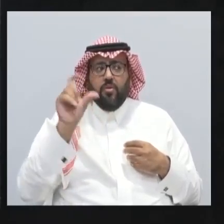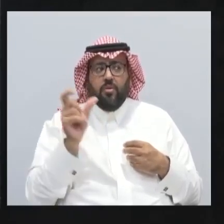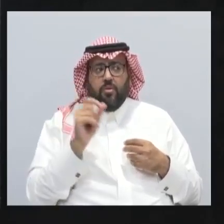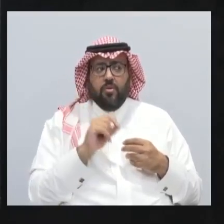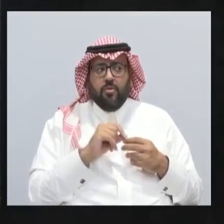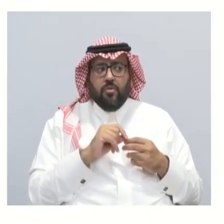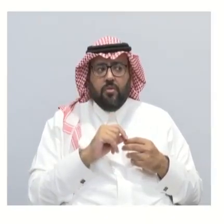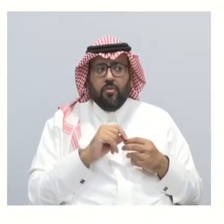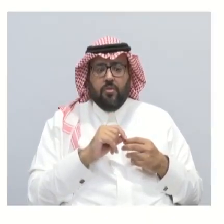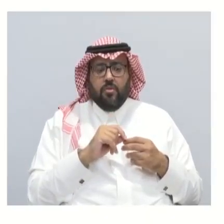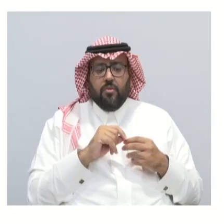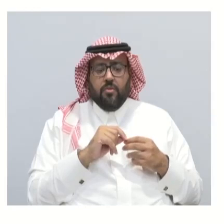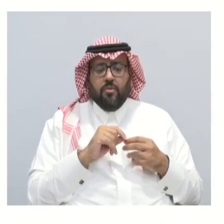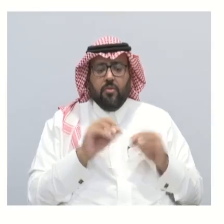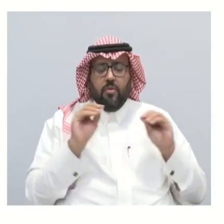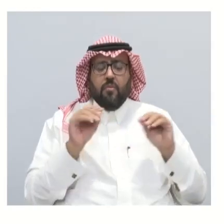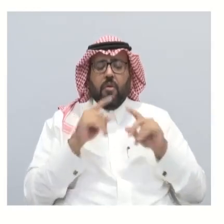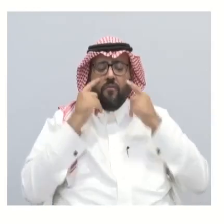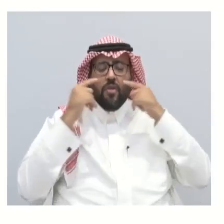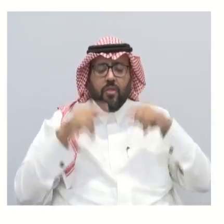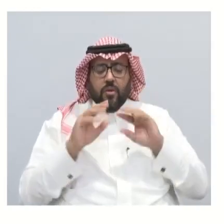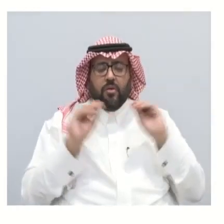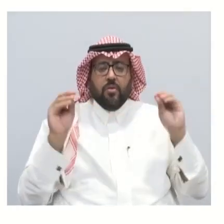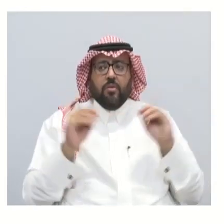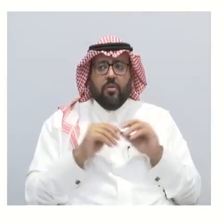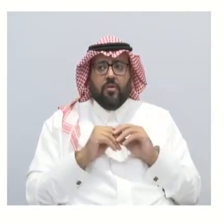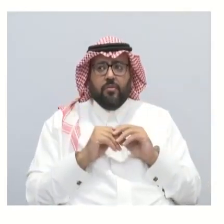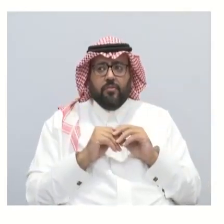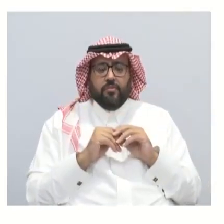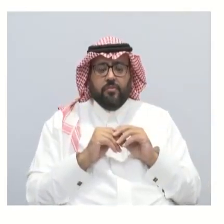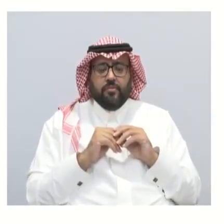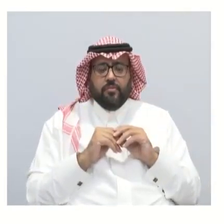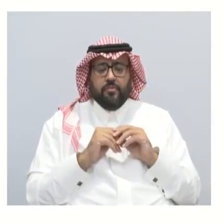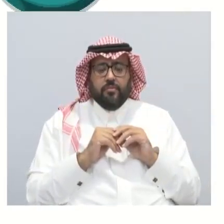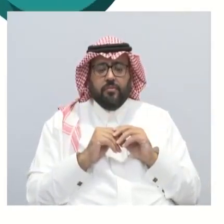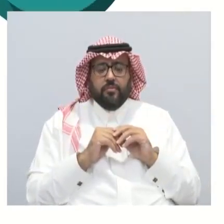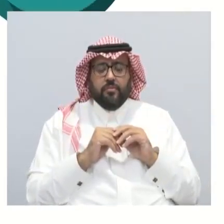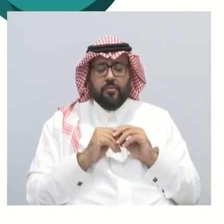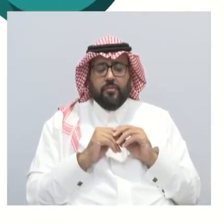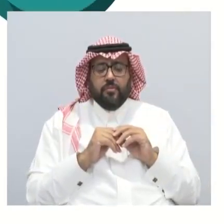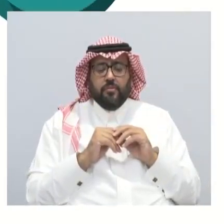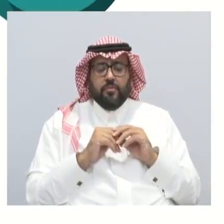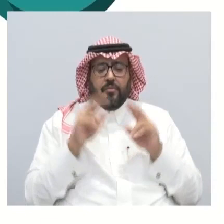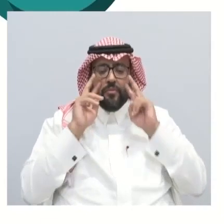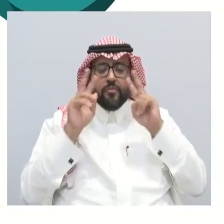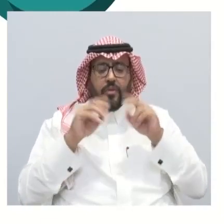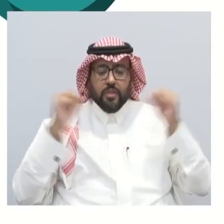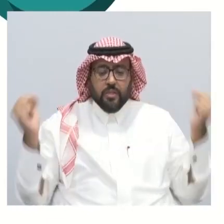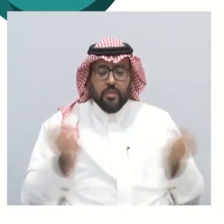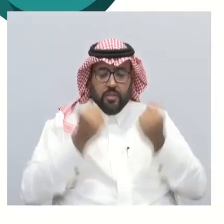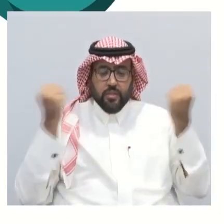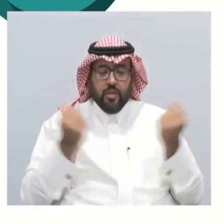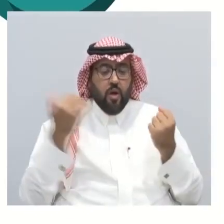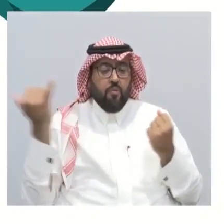وفي اعمالهم وفي دنياهم وفي وفي اخراهم انظروا الى هذا النشاط